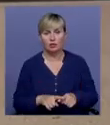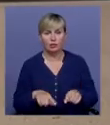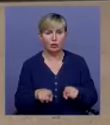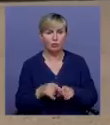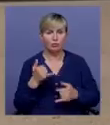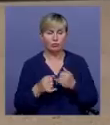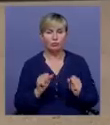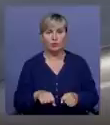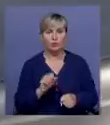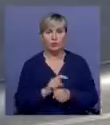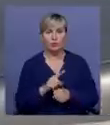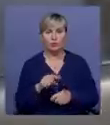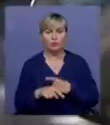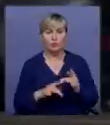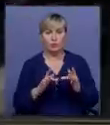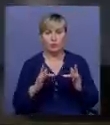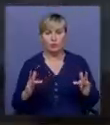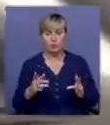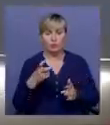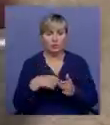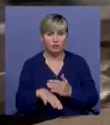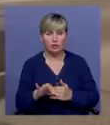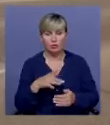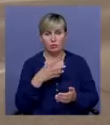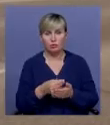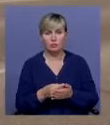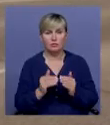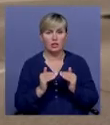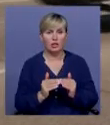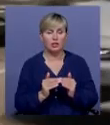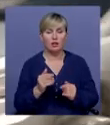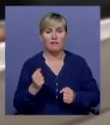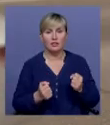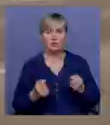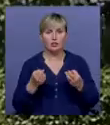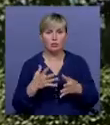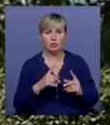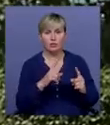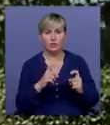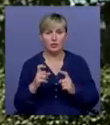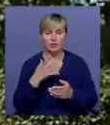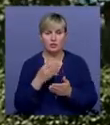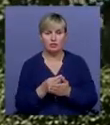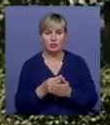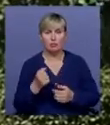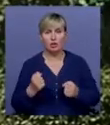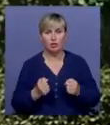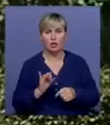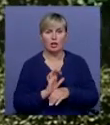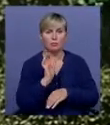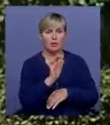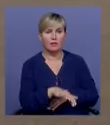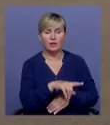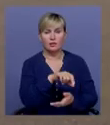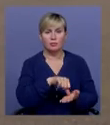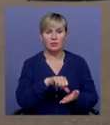можно заказать даже через соцсети не выезжая из собственного гаража водители просто фотографируют своих железных коней и отправляют